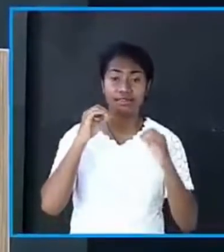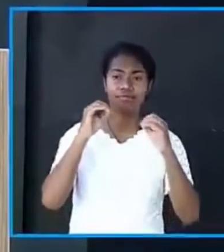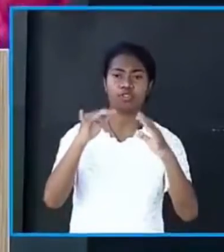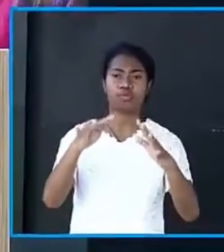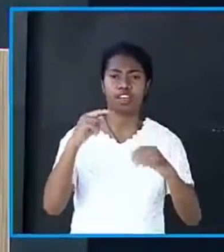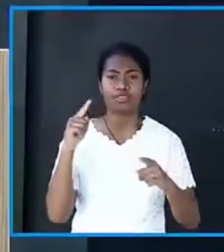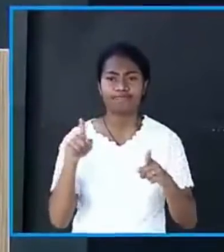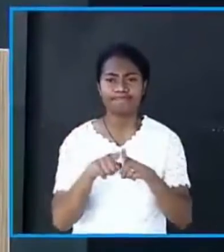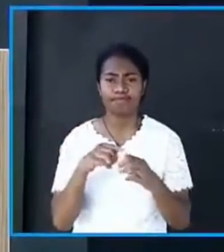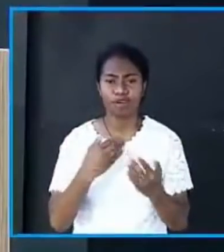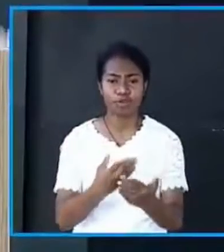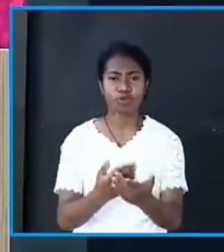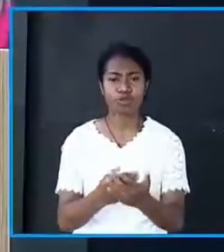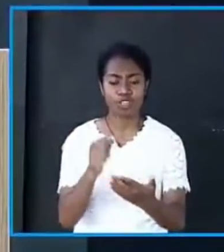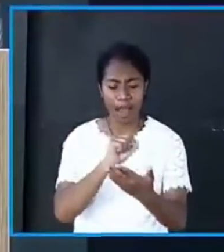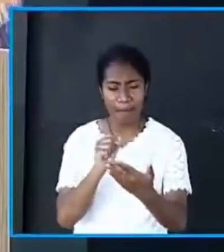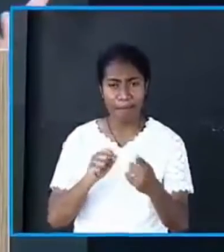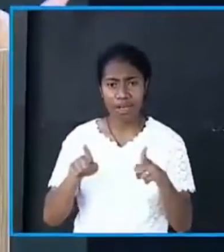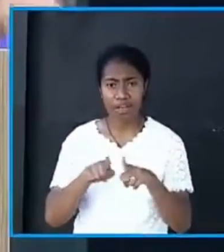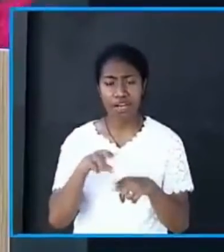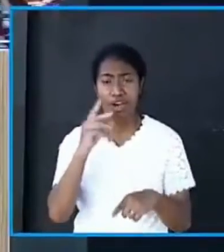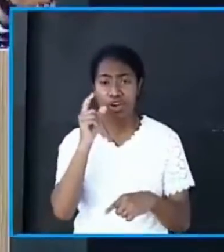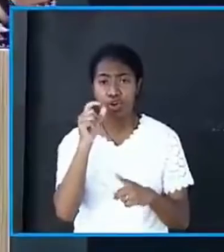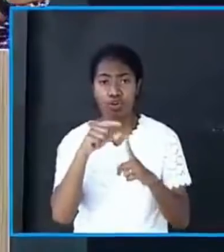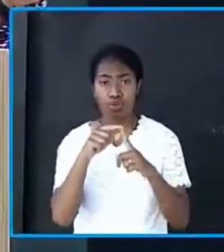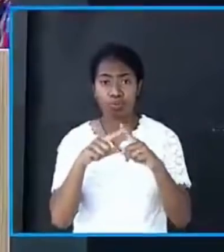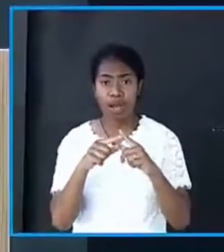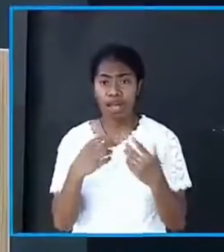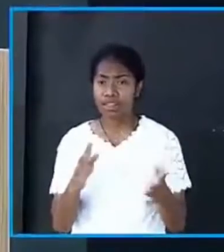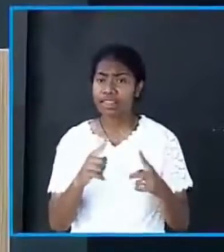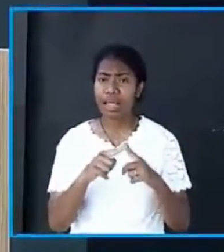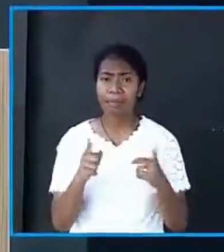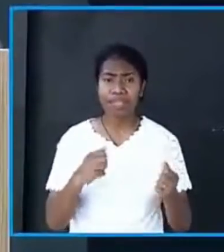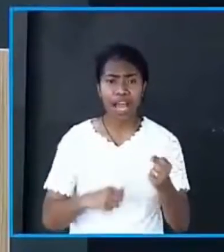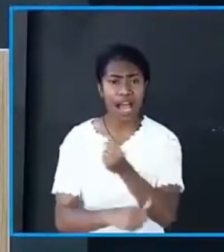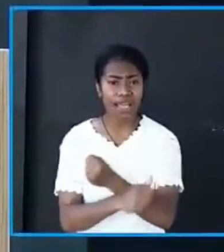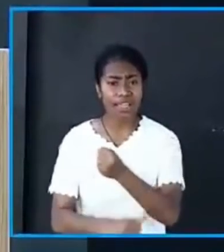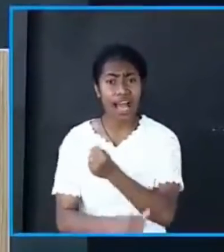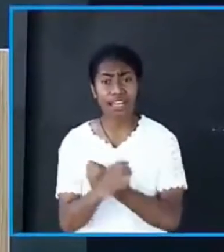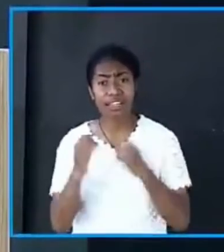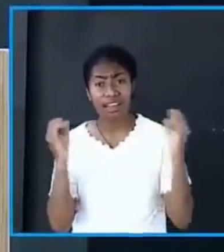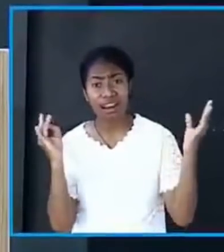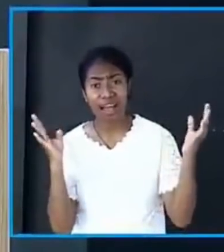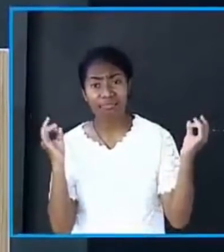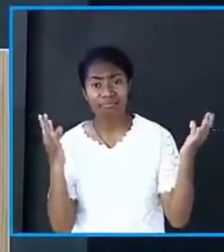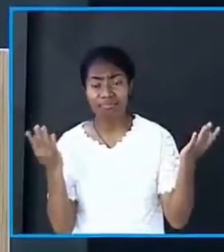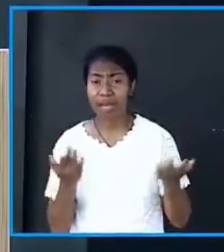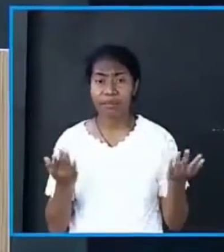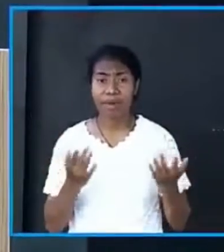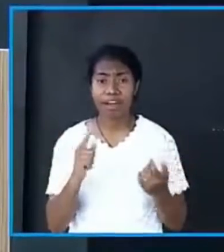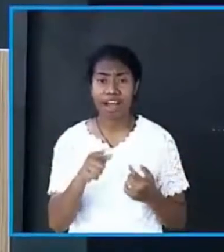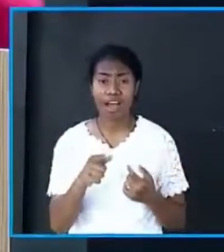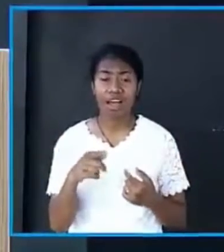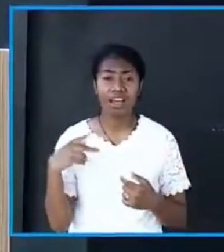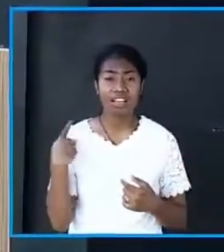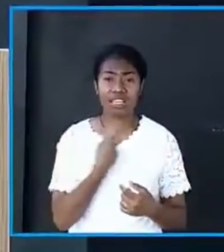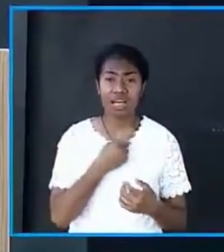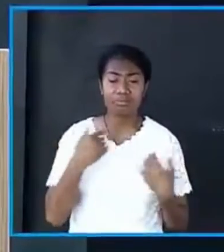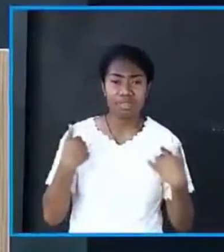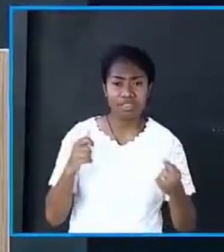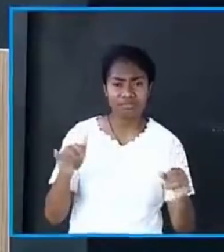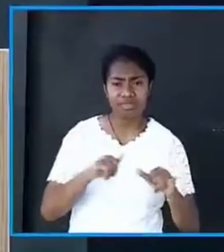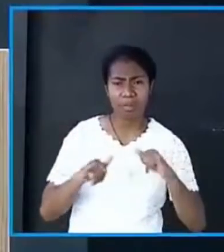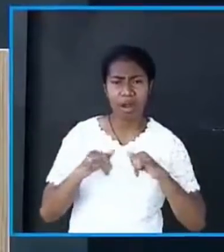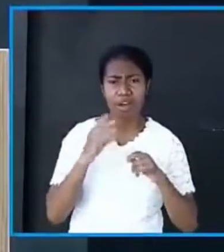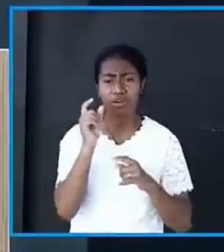penuh lupa kau di ayat yang lain kita hanya diciptakan menurut gambar tidak dengan rumah atau di ayat lain lagi Kita diciptakan dengan rumah tapi tidak